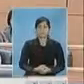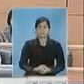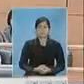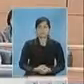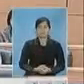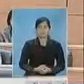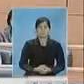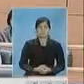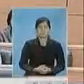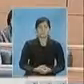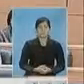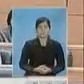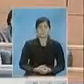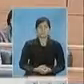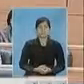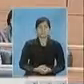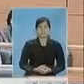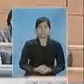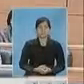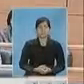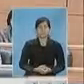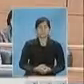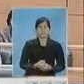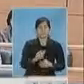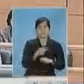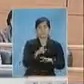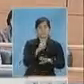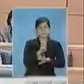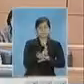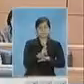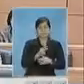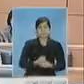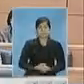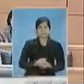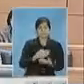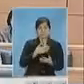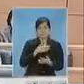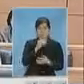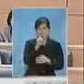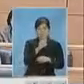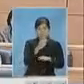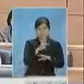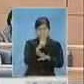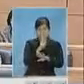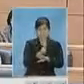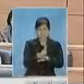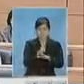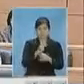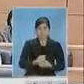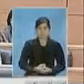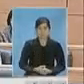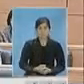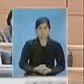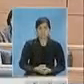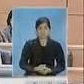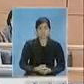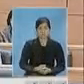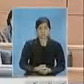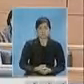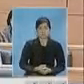สิท่านประธานที่เคารพครับผมกราบเรียนท่านประธานว่าวัน